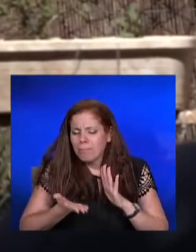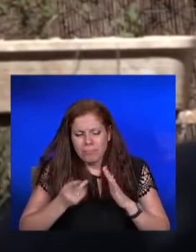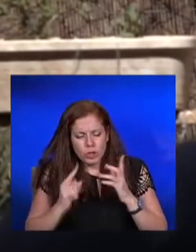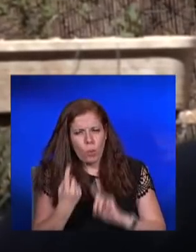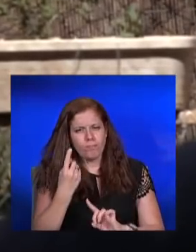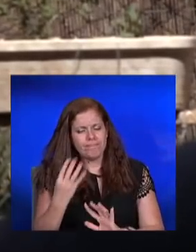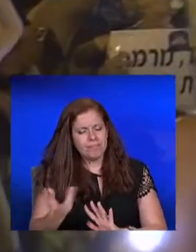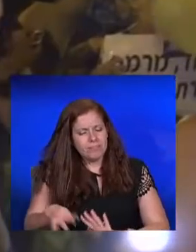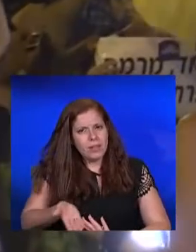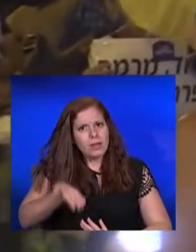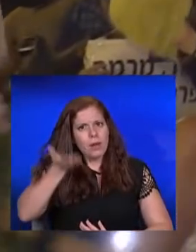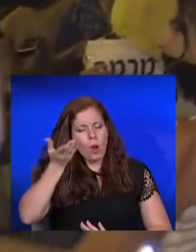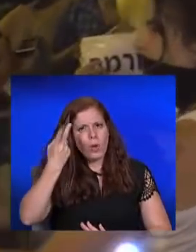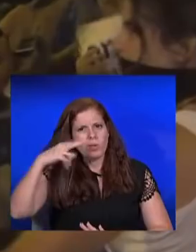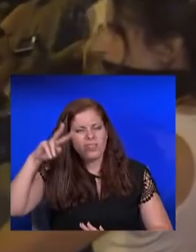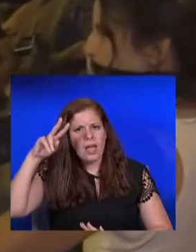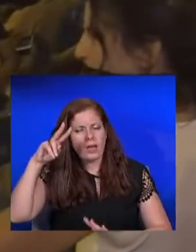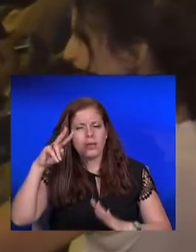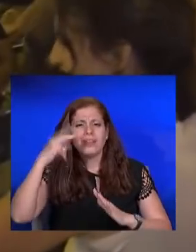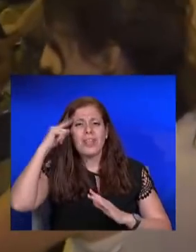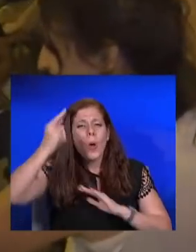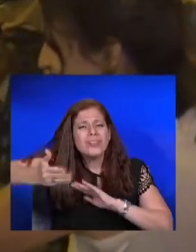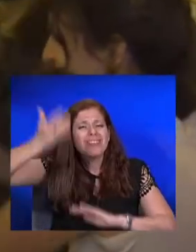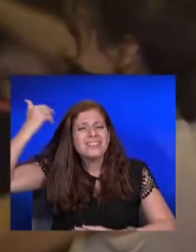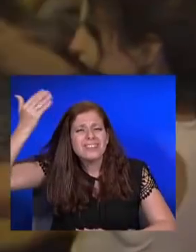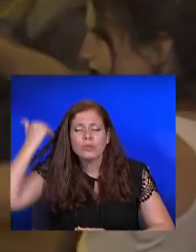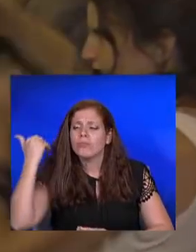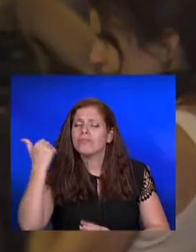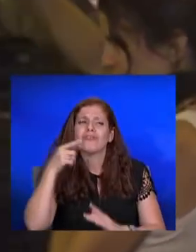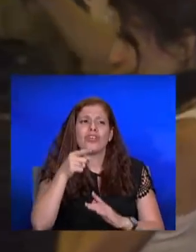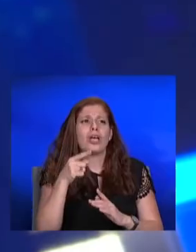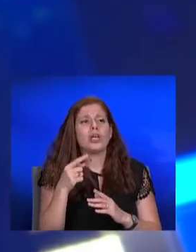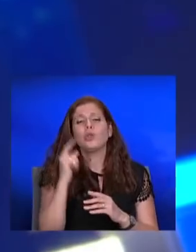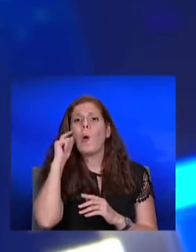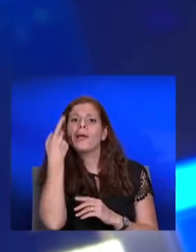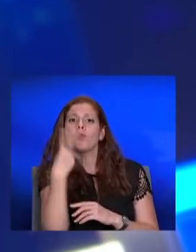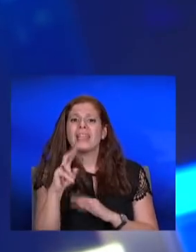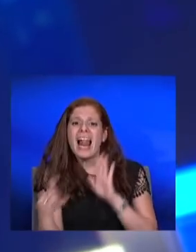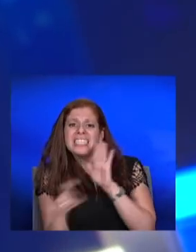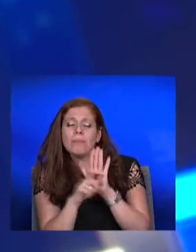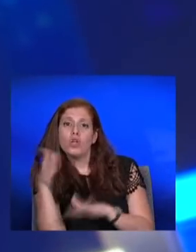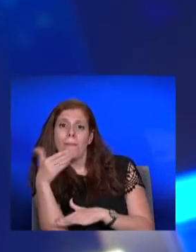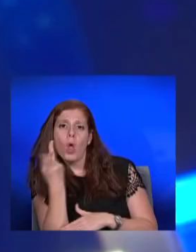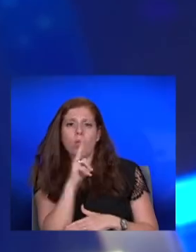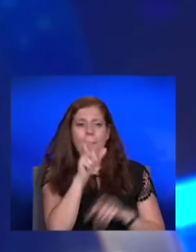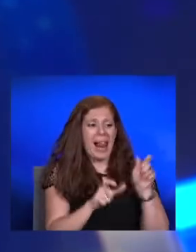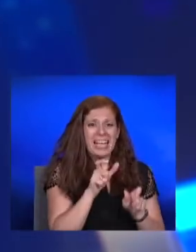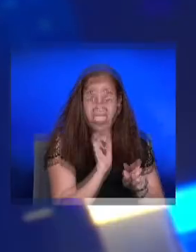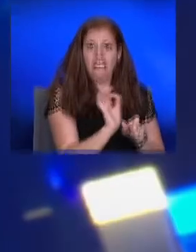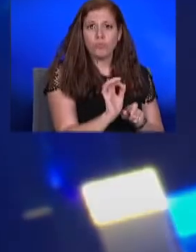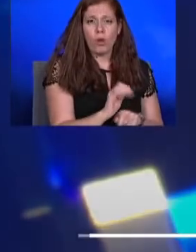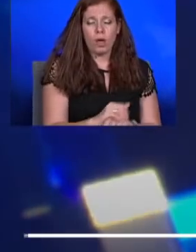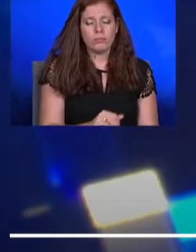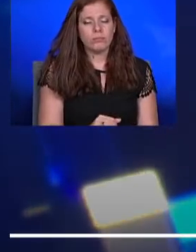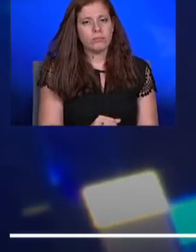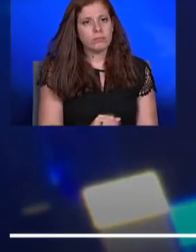המוסר הכפול בהם, את הדאגה לסמלי המדינה יותר מאשר לאזרחיה. כן, לא השימוש בעירום נשי כחלק